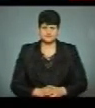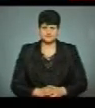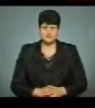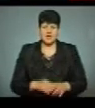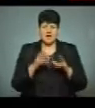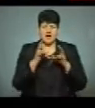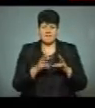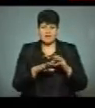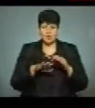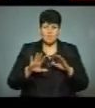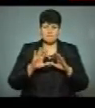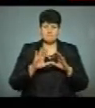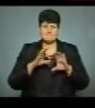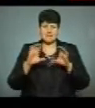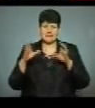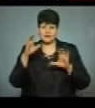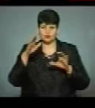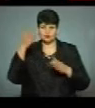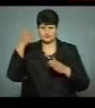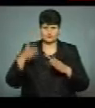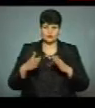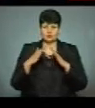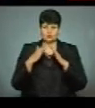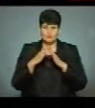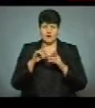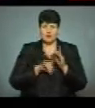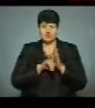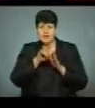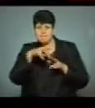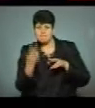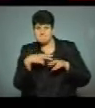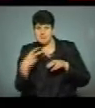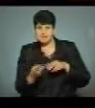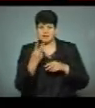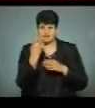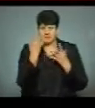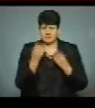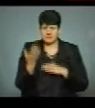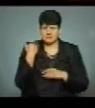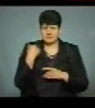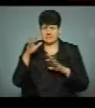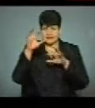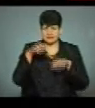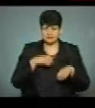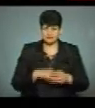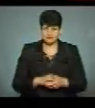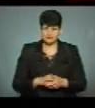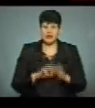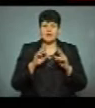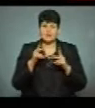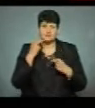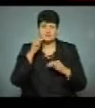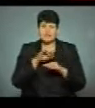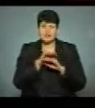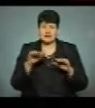Аварійну плитку з фасаду будинку в центрі Тернополя, яка почала падати два дні тому, знімають. Як підвищити рівень